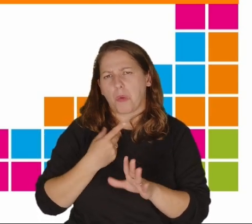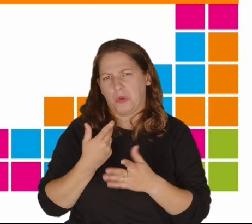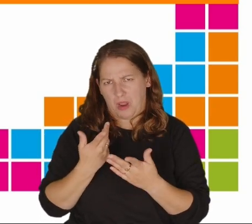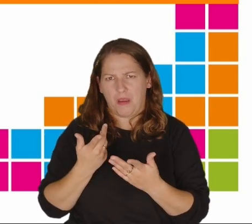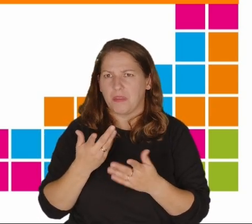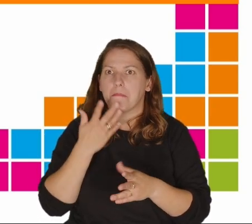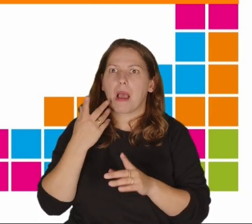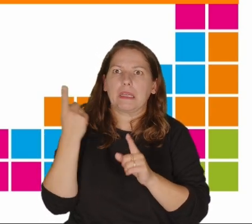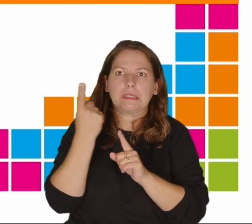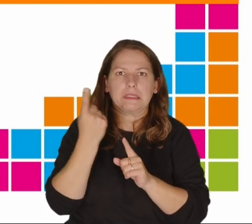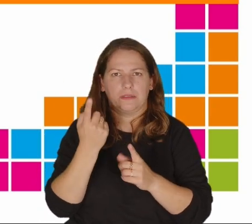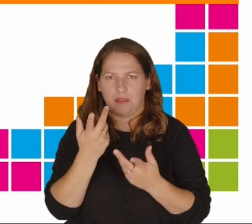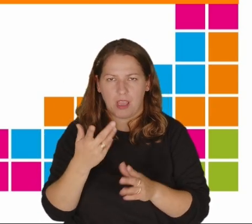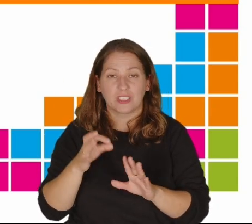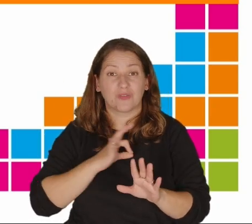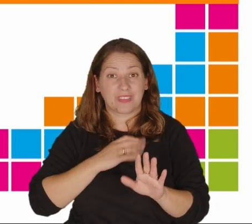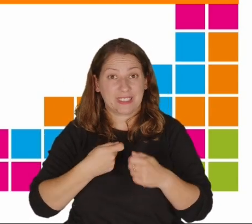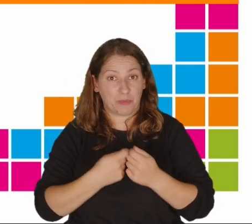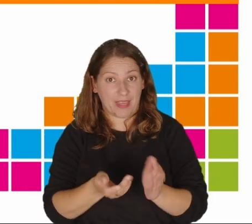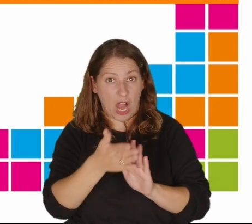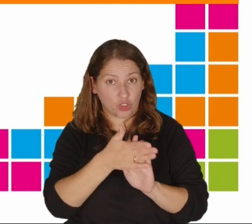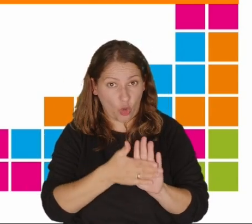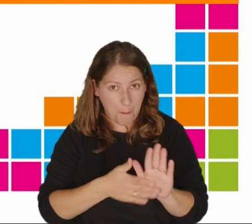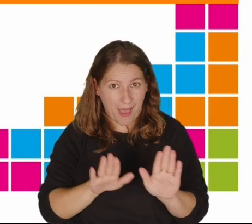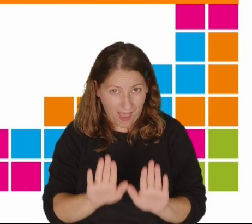żeby sprzedać zdjęcie swoich stóp w internecie, to trzeba